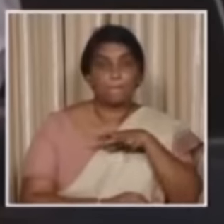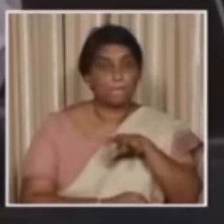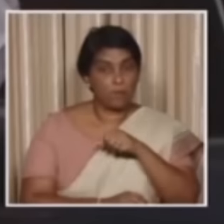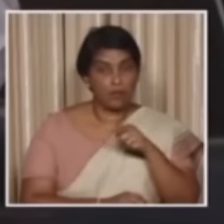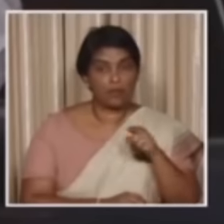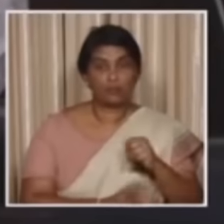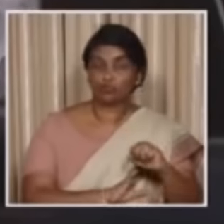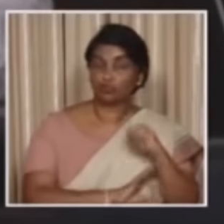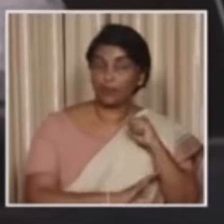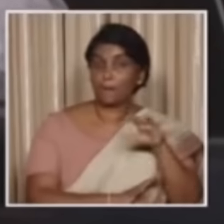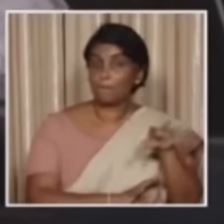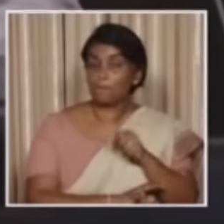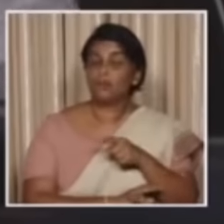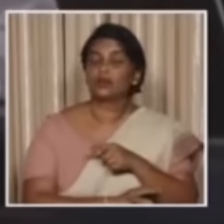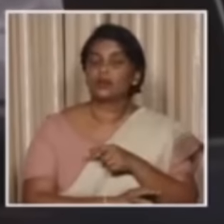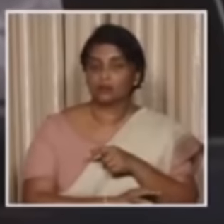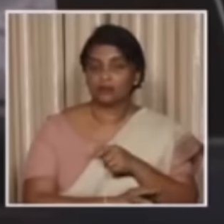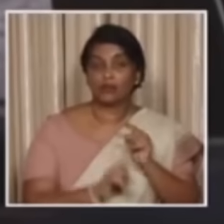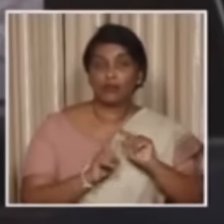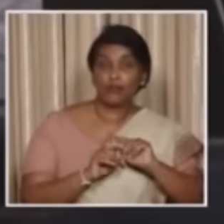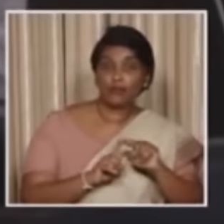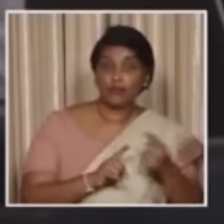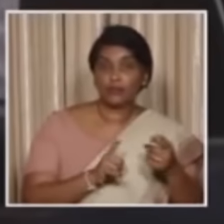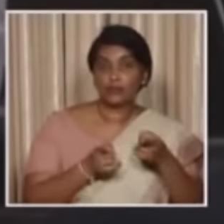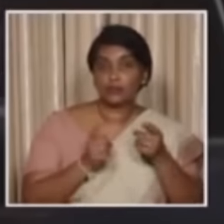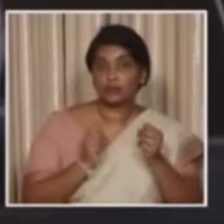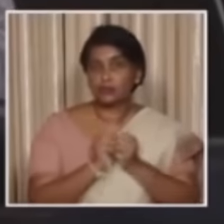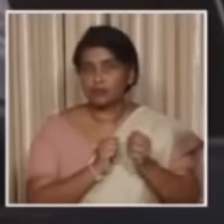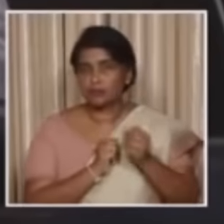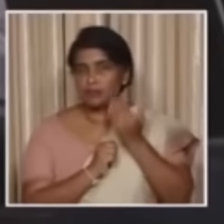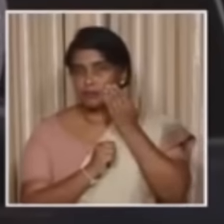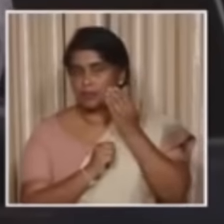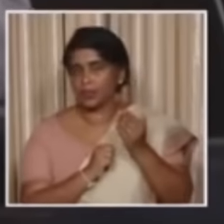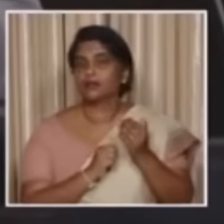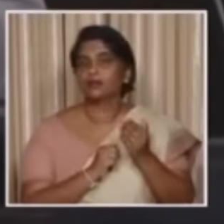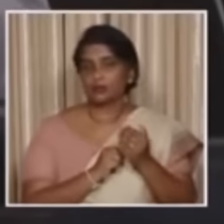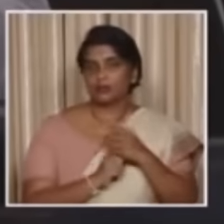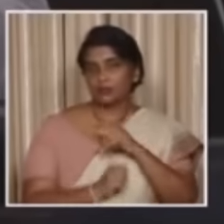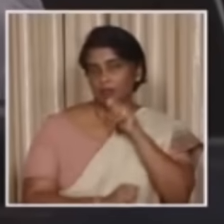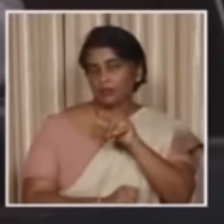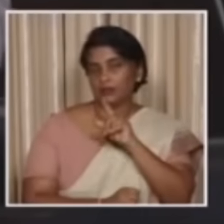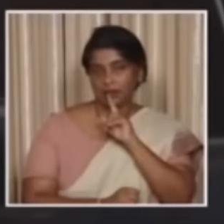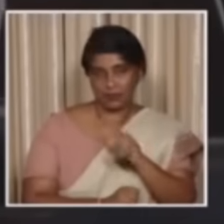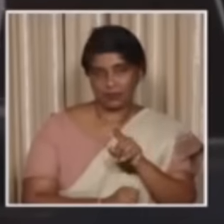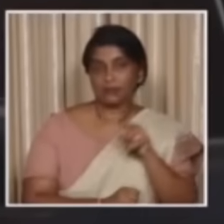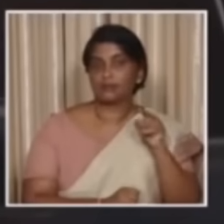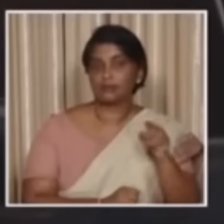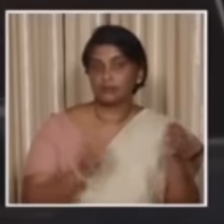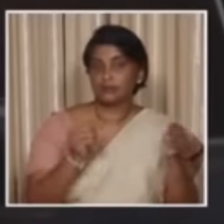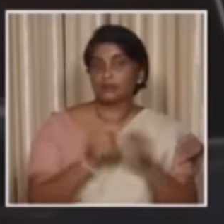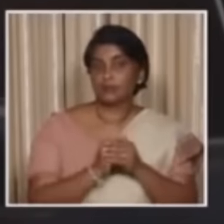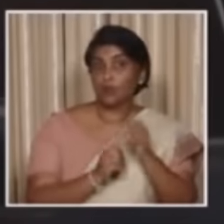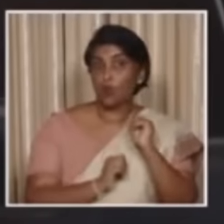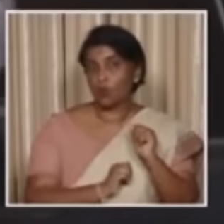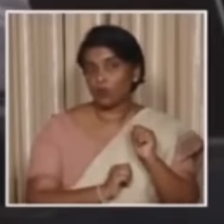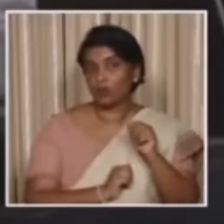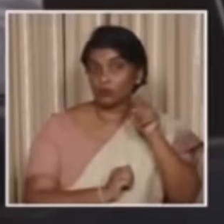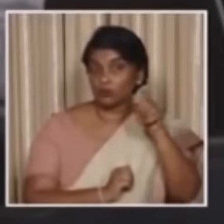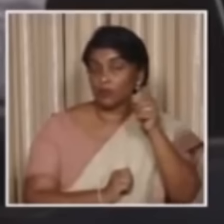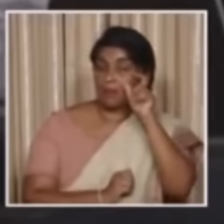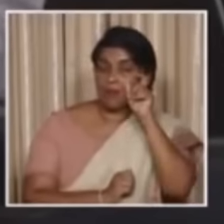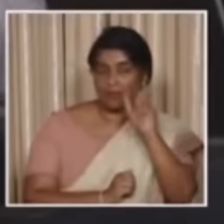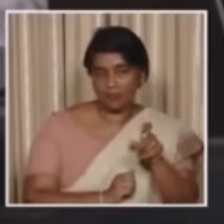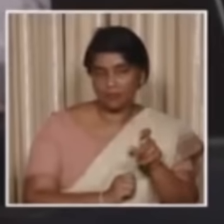ඔබතුමාගේ නිර්භීතකම පාවිච්චි අරගෙන වෙන කවුරු හරි ගේමක් ගහන බවක් පේනවා. ඒකත් මම කියන්න ඕනේ. ඒ ගේම පිටිපස්සේ ඉන්න කවුද කියනක ඔබතුමා හොඳට